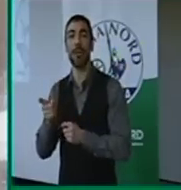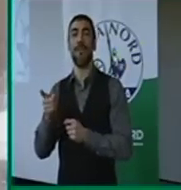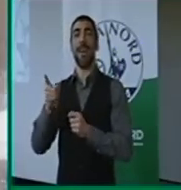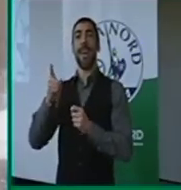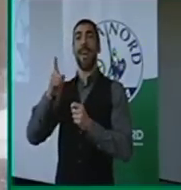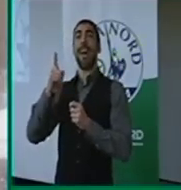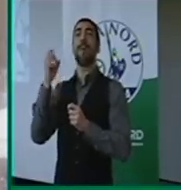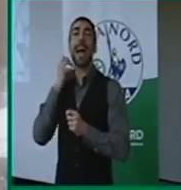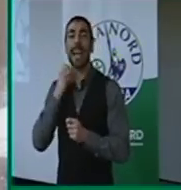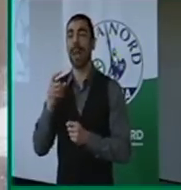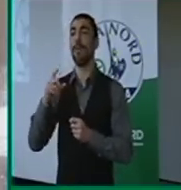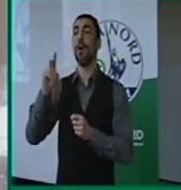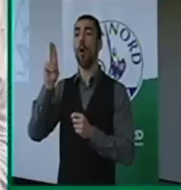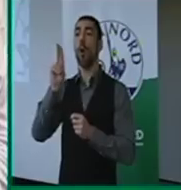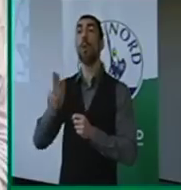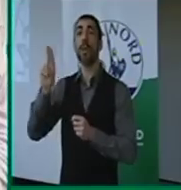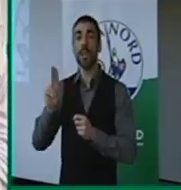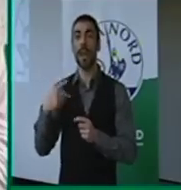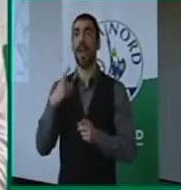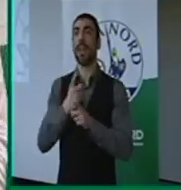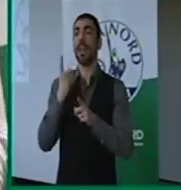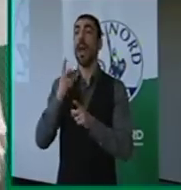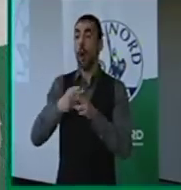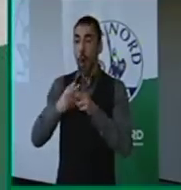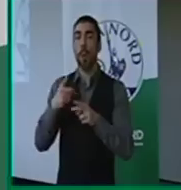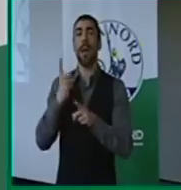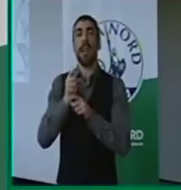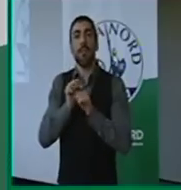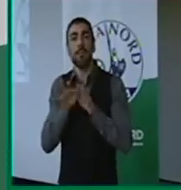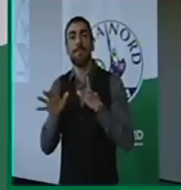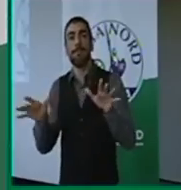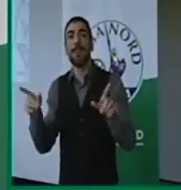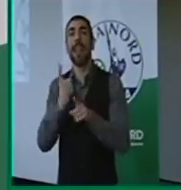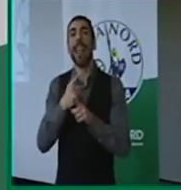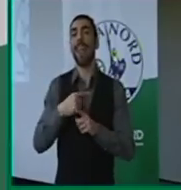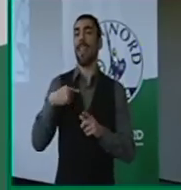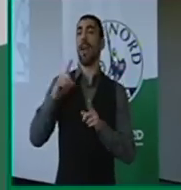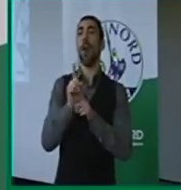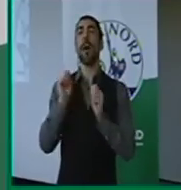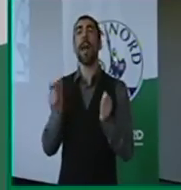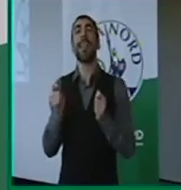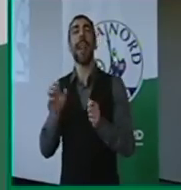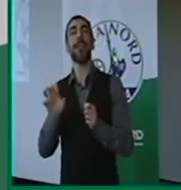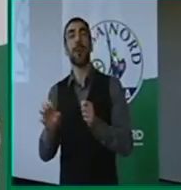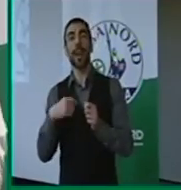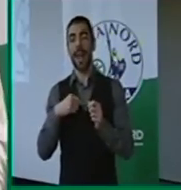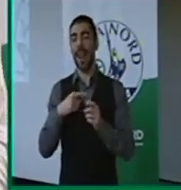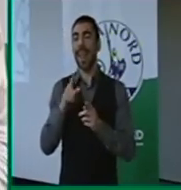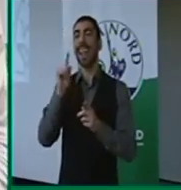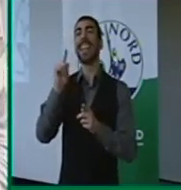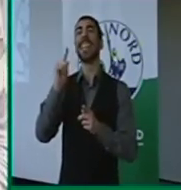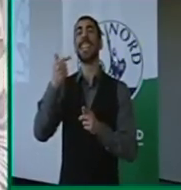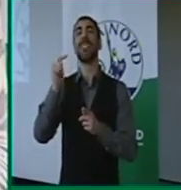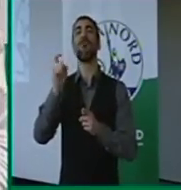Roma dobbiamo essere moltiplicatori dobbiamo essere tanti Tg1 che parlano di quello che c'è scritto nel libretto